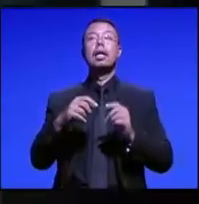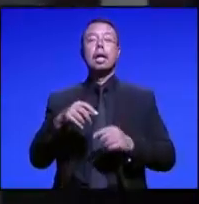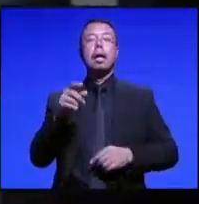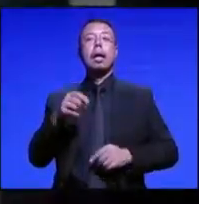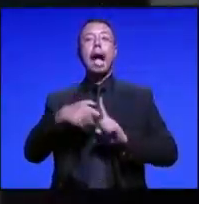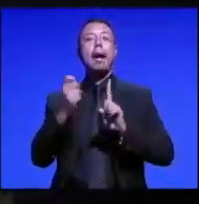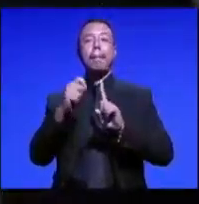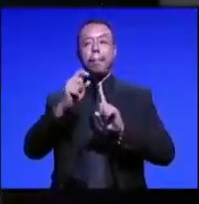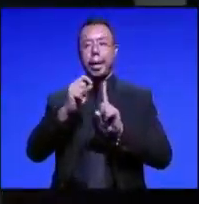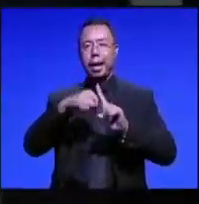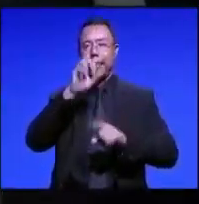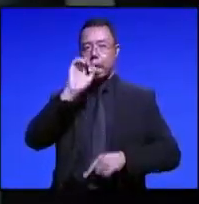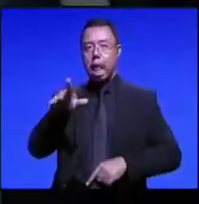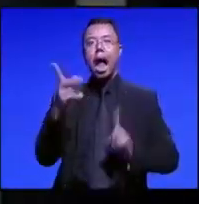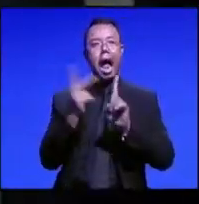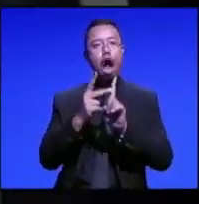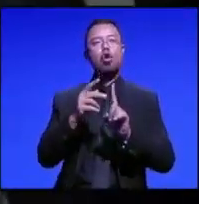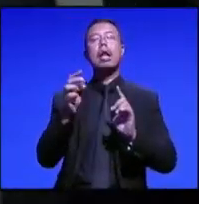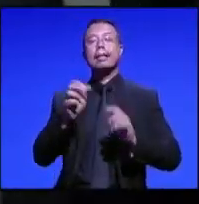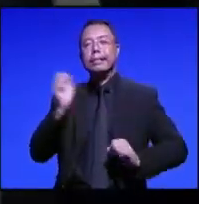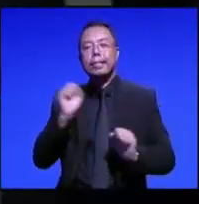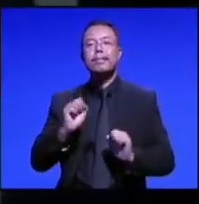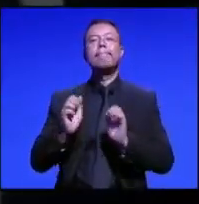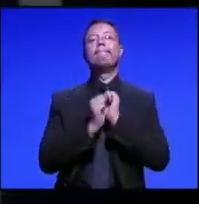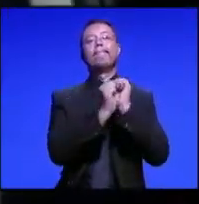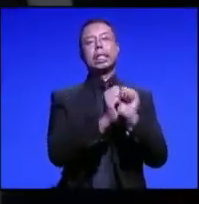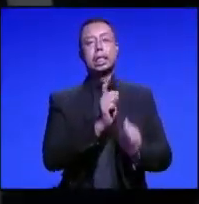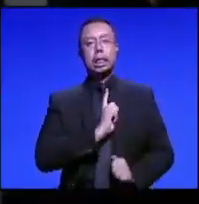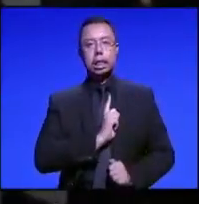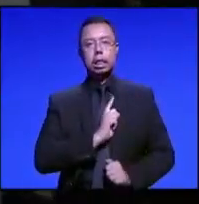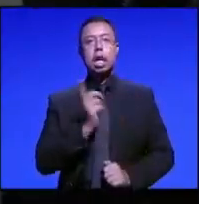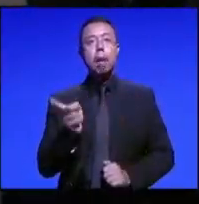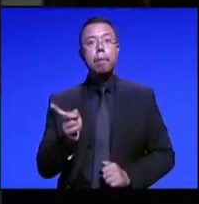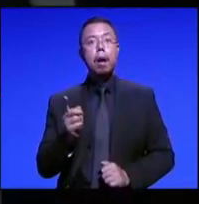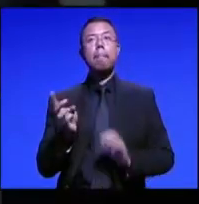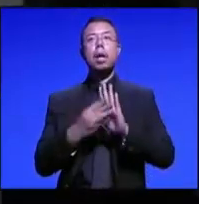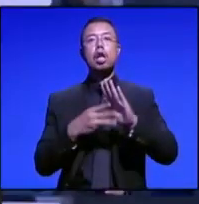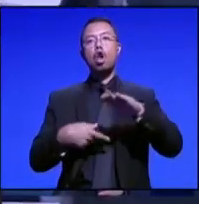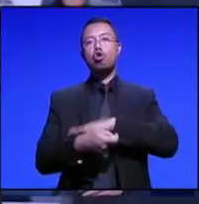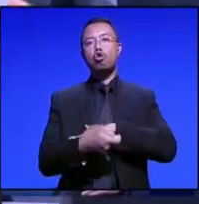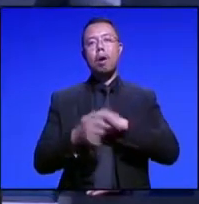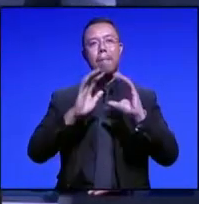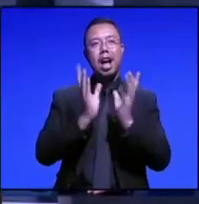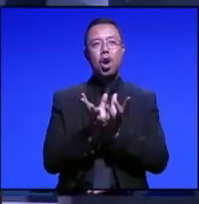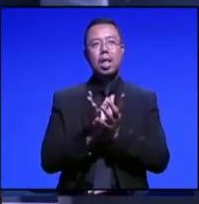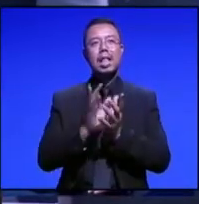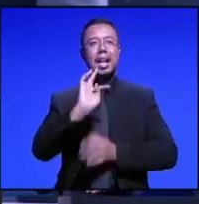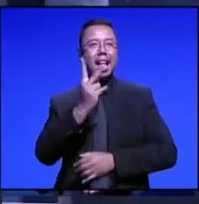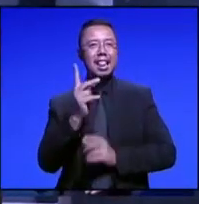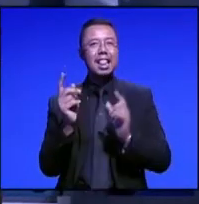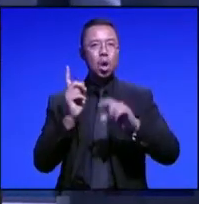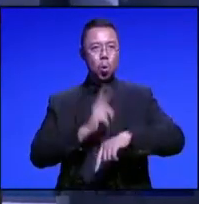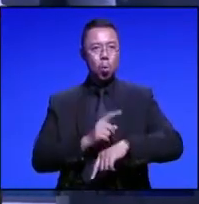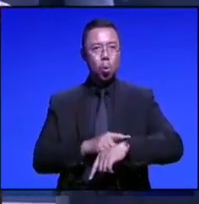menyerahkan diri setelah ditetapkan sebagai tersangka kasus suap terkait penetapan anggota DPR RI pergantian antar waktu yang